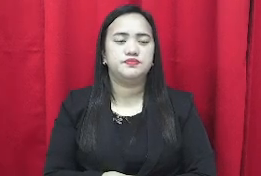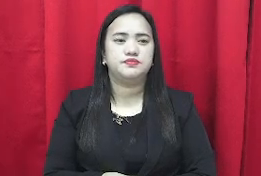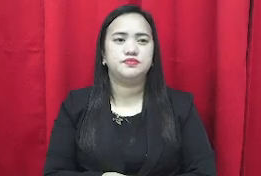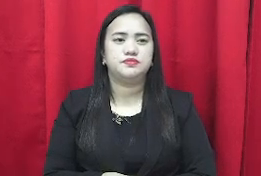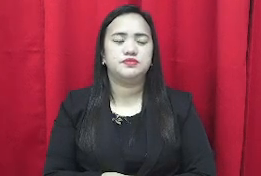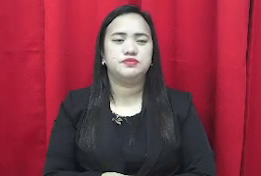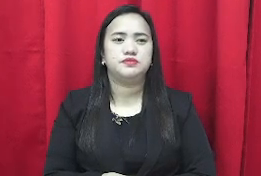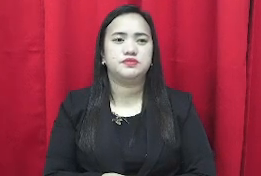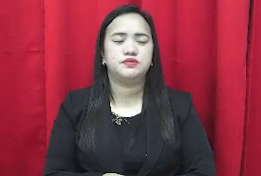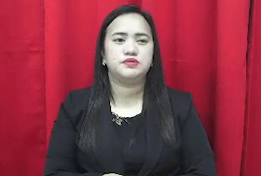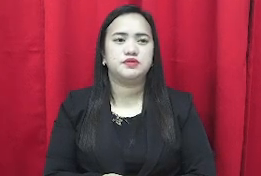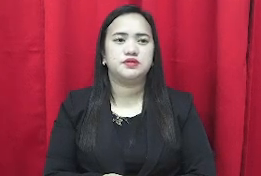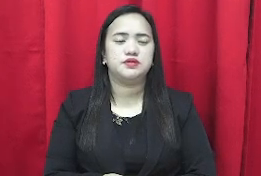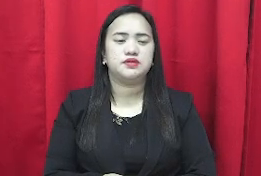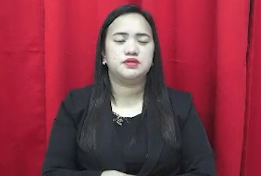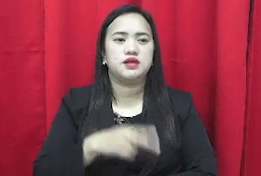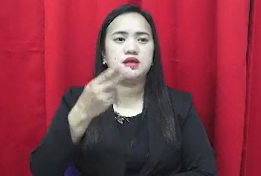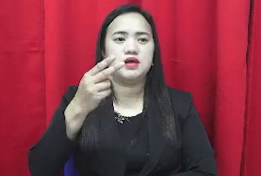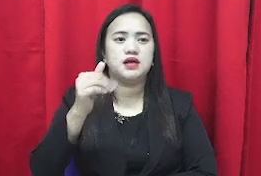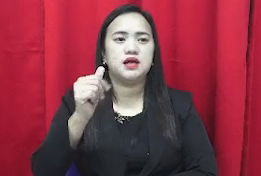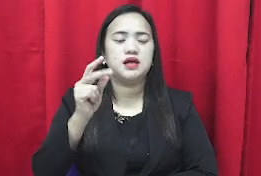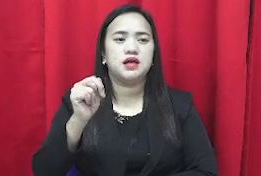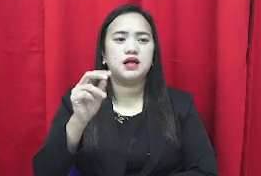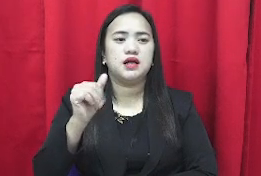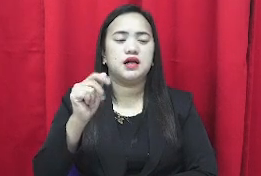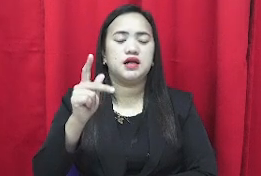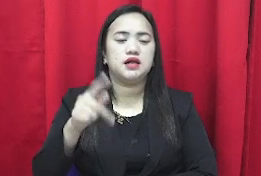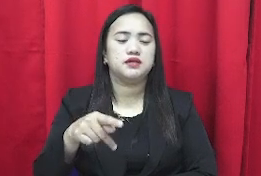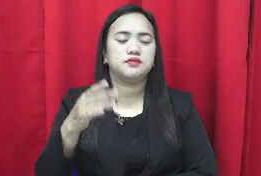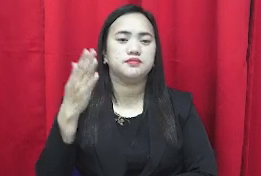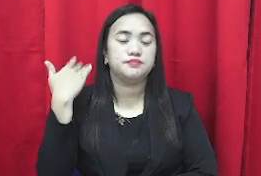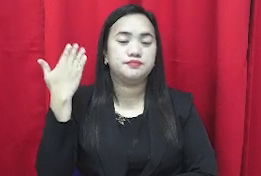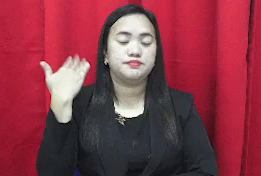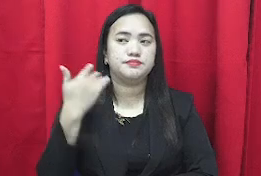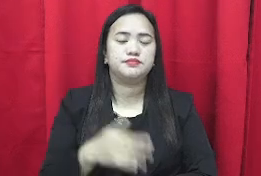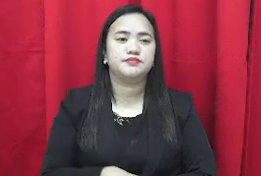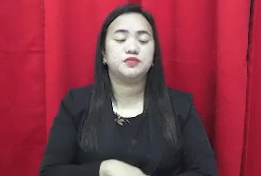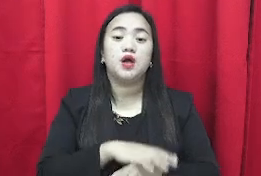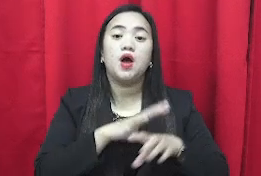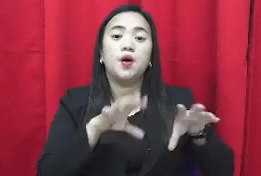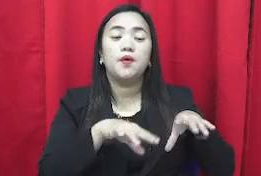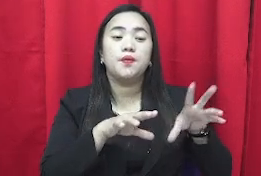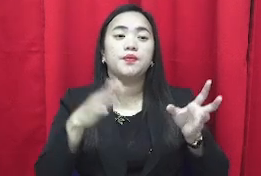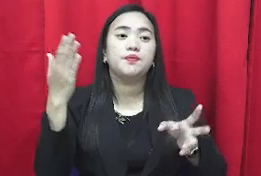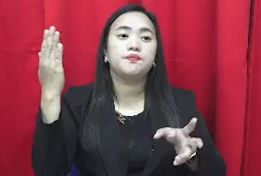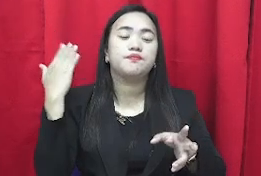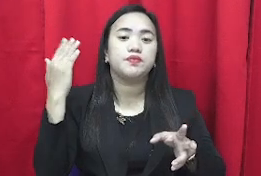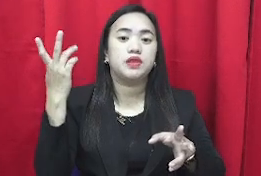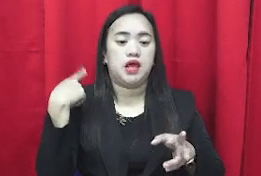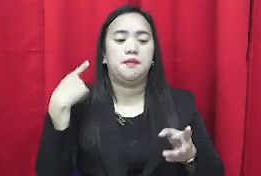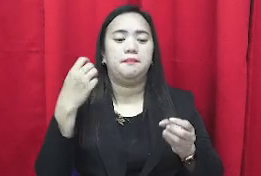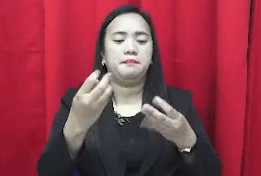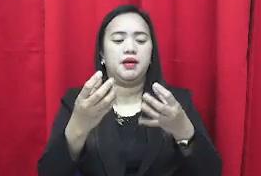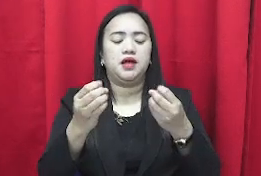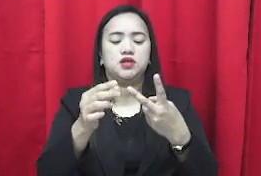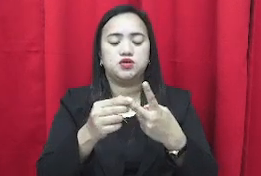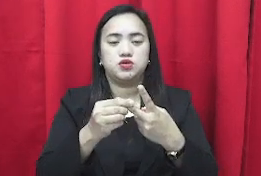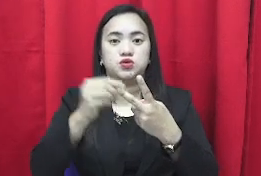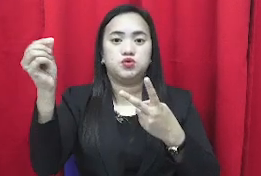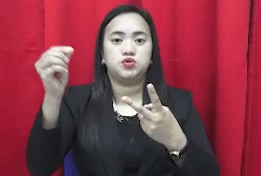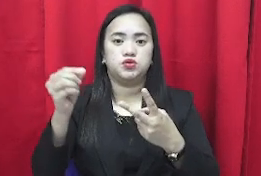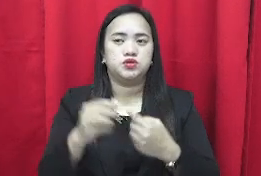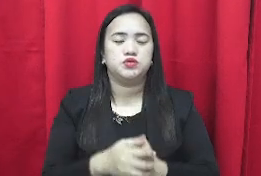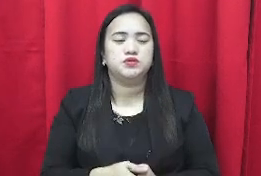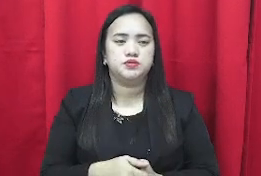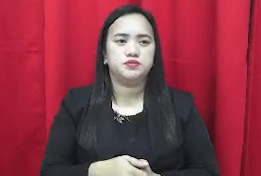na dahil ang hanap buhay namin that time ay puro pagkain so maibang pipilian yan namimili ng